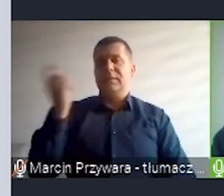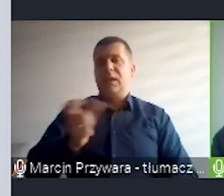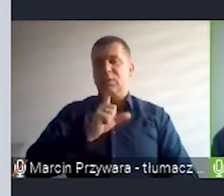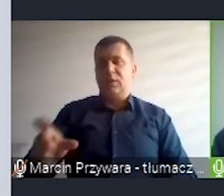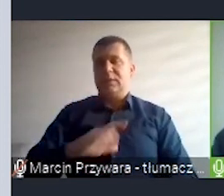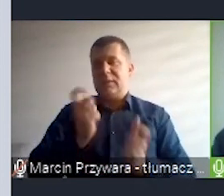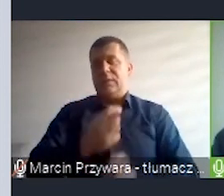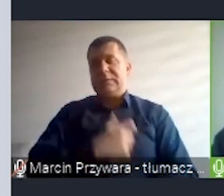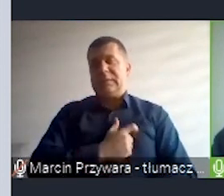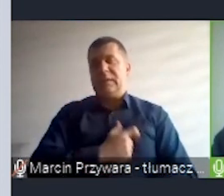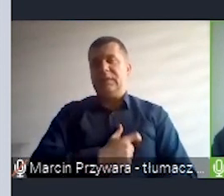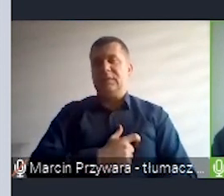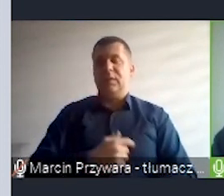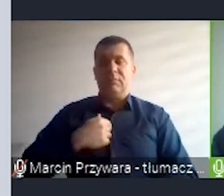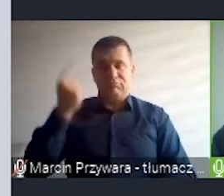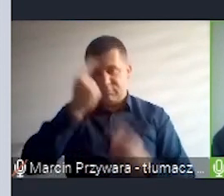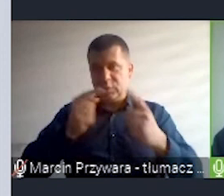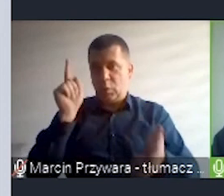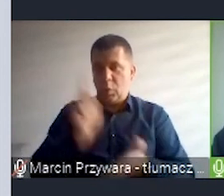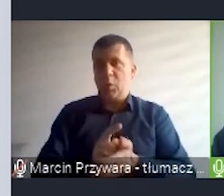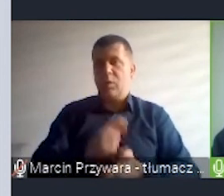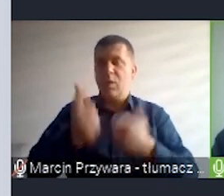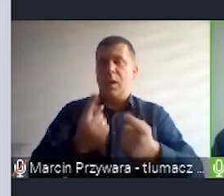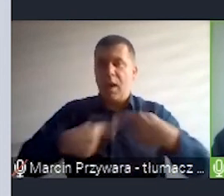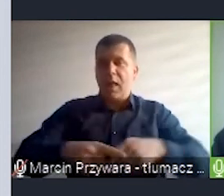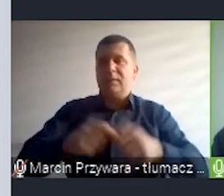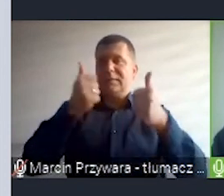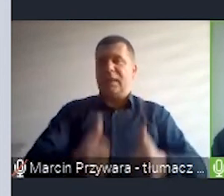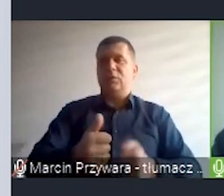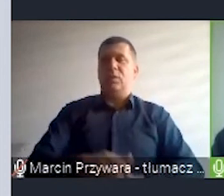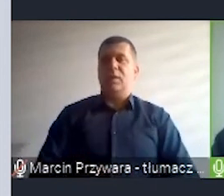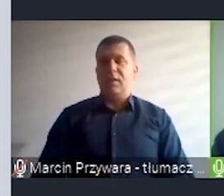całym sercem liczę na to, że uda się je realizować stacjonarnie.